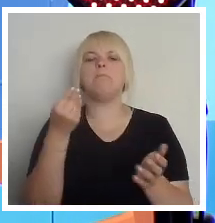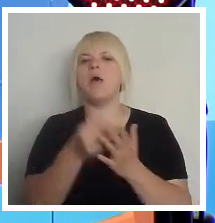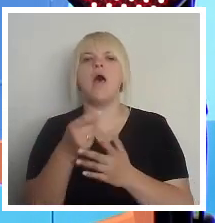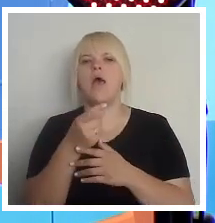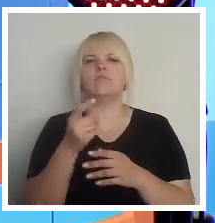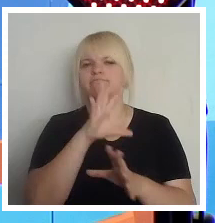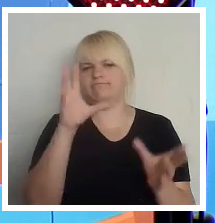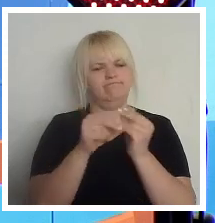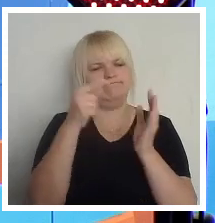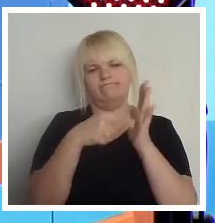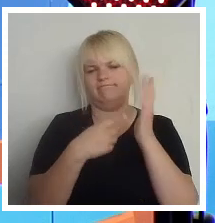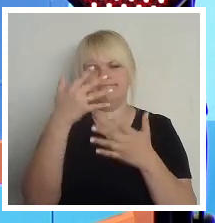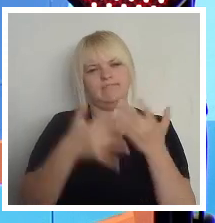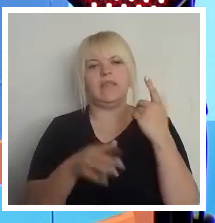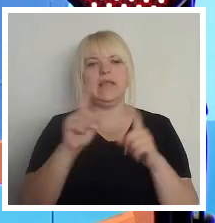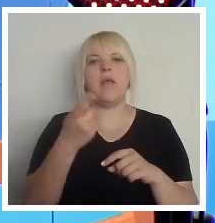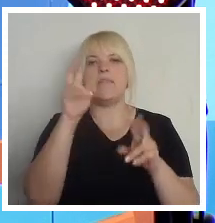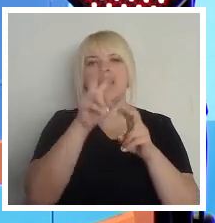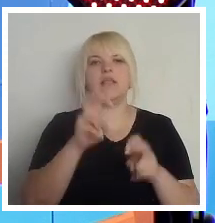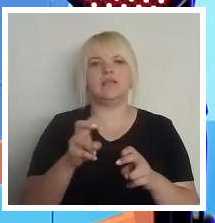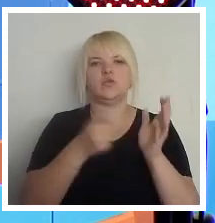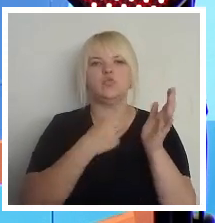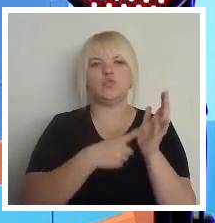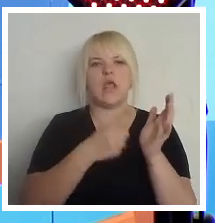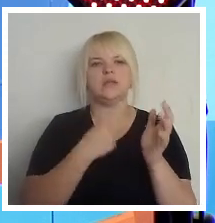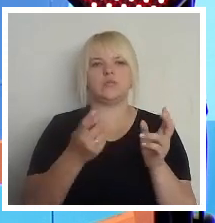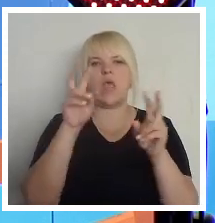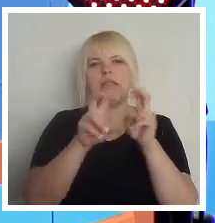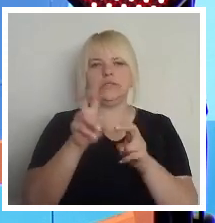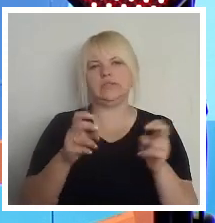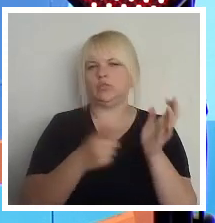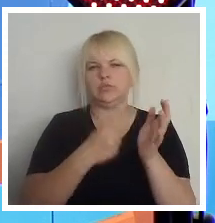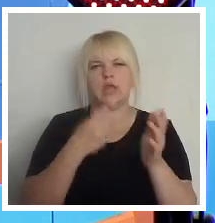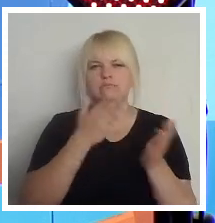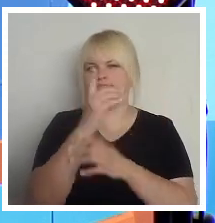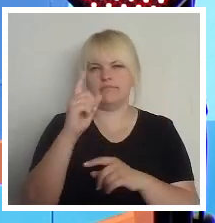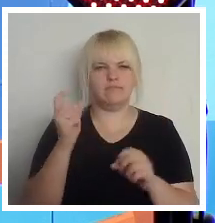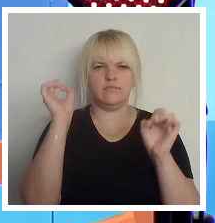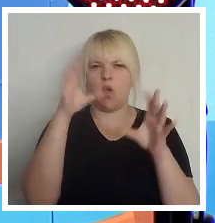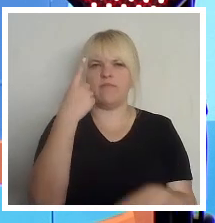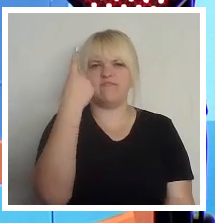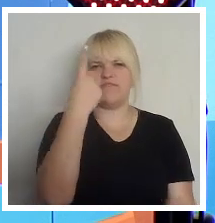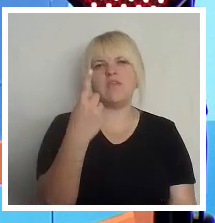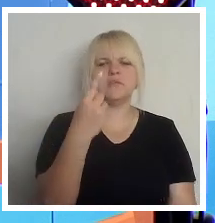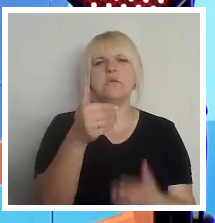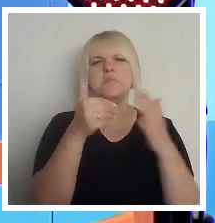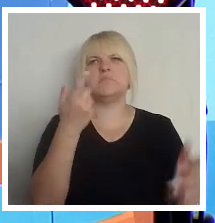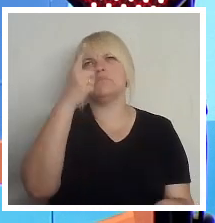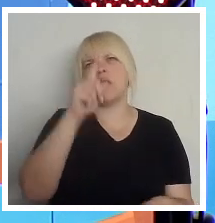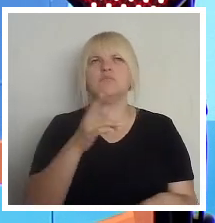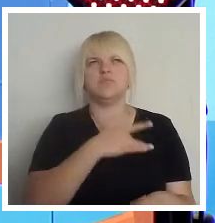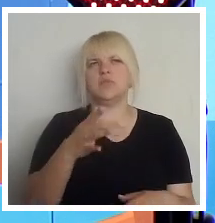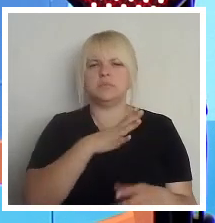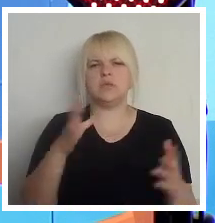pieejama. Tā ir analītiskā un pētnieciskā žurnālistika, šobrīd ir top 1. Pirms mēneša mums, ja nemaldos, bija jauns